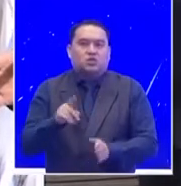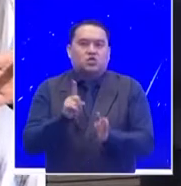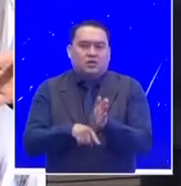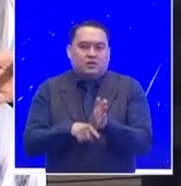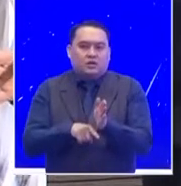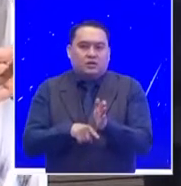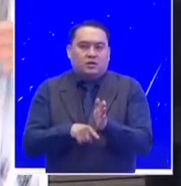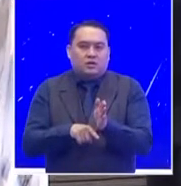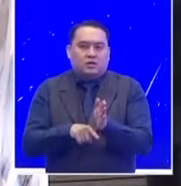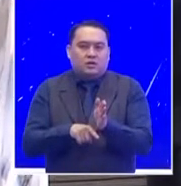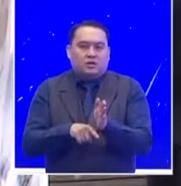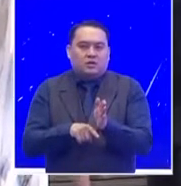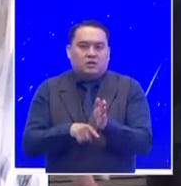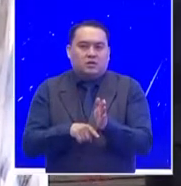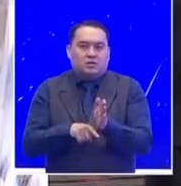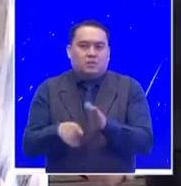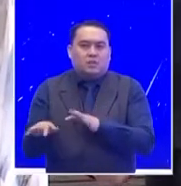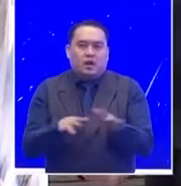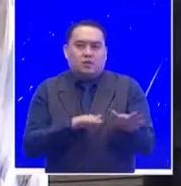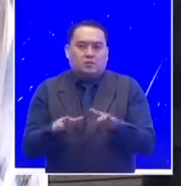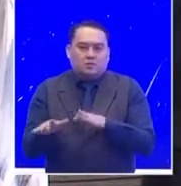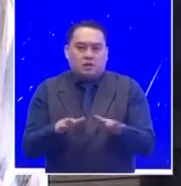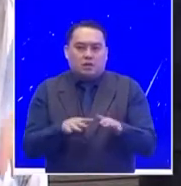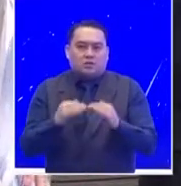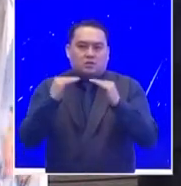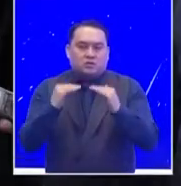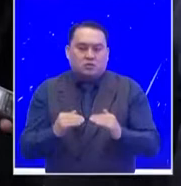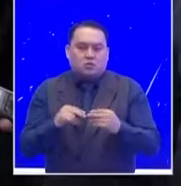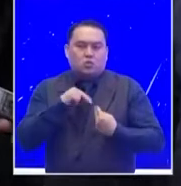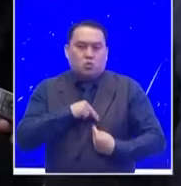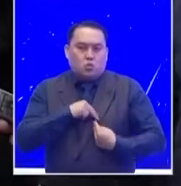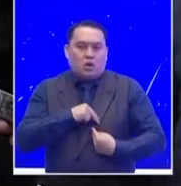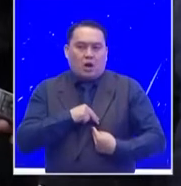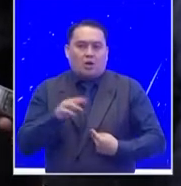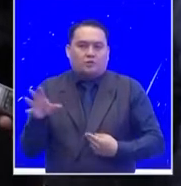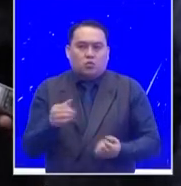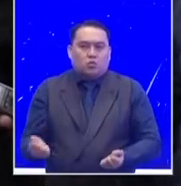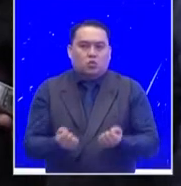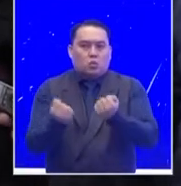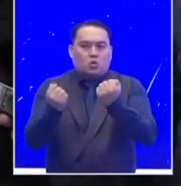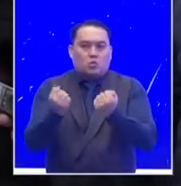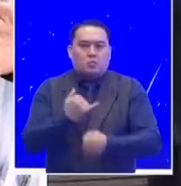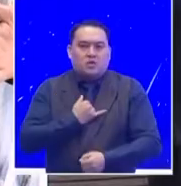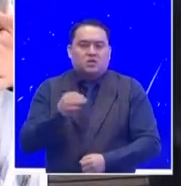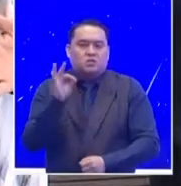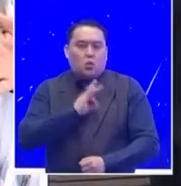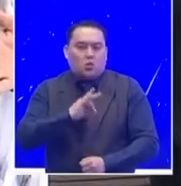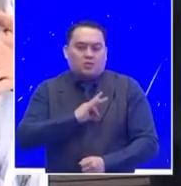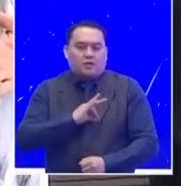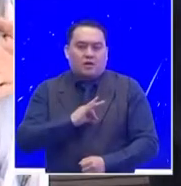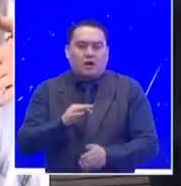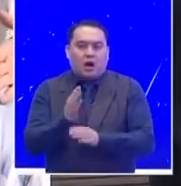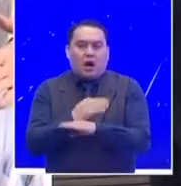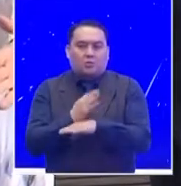Дешевле. Да. За счет мокрых процессов. За счет снижения трудоемкости, да. Этой штукатурки. Да. Внутри мы используем наш копчегайский